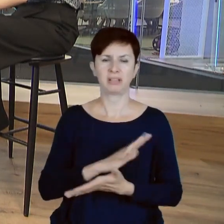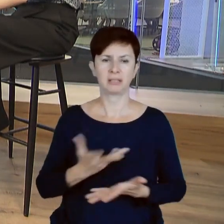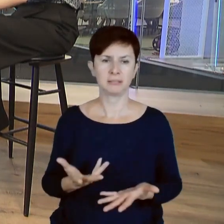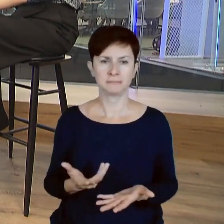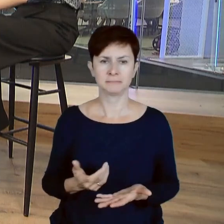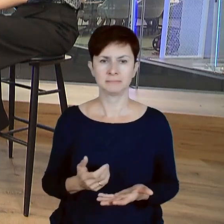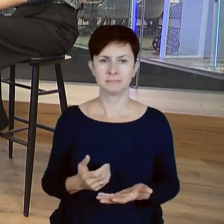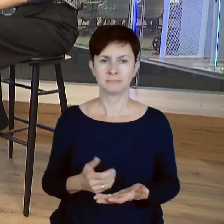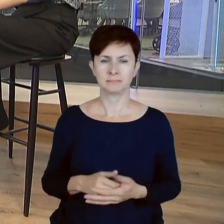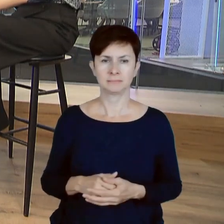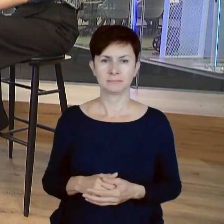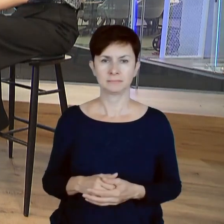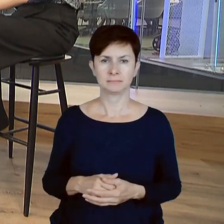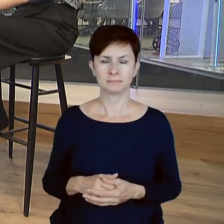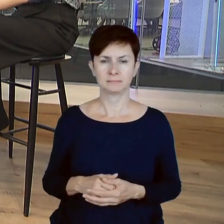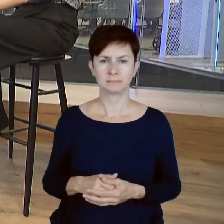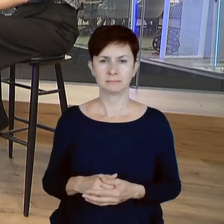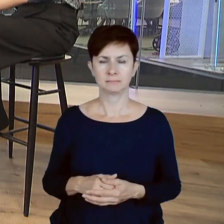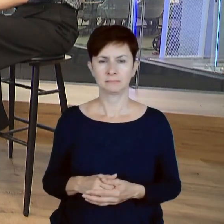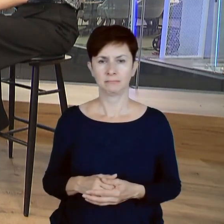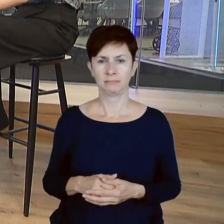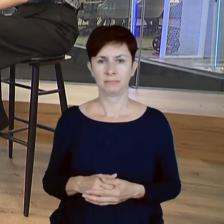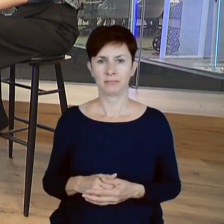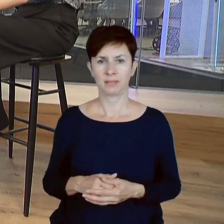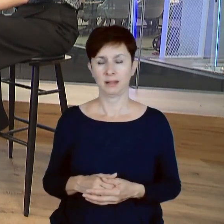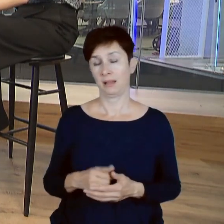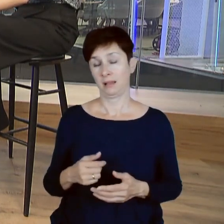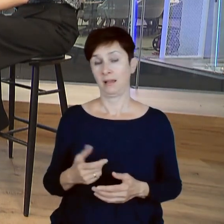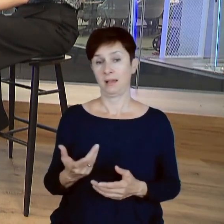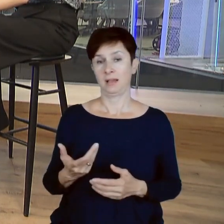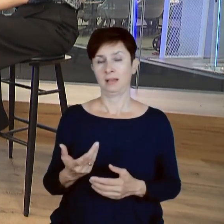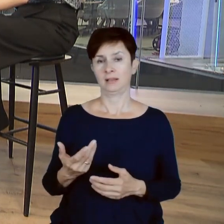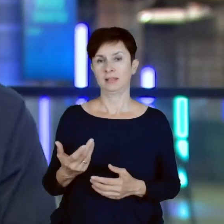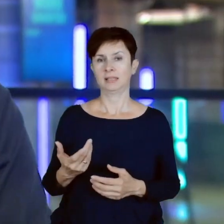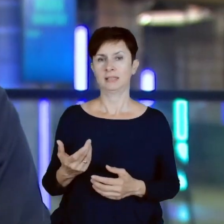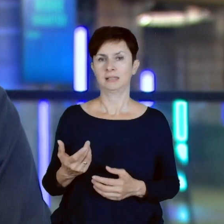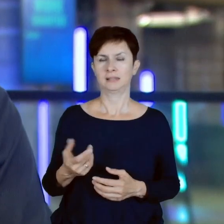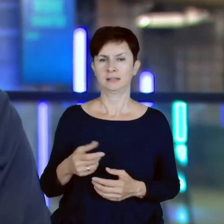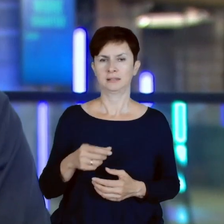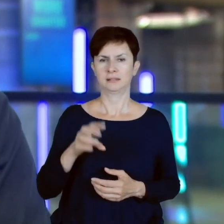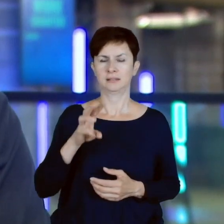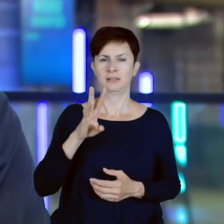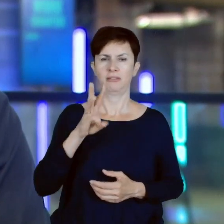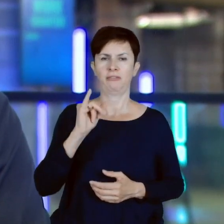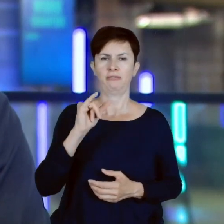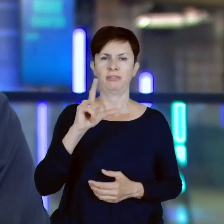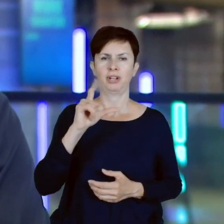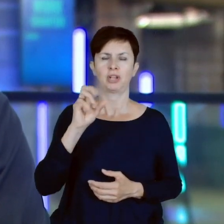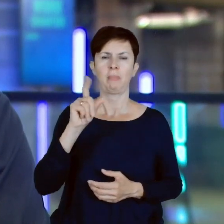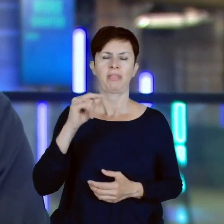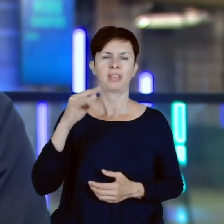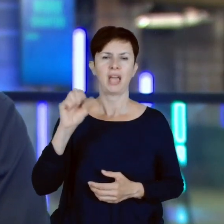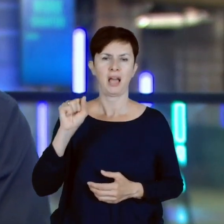chce nasz mózg. Ja uważam za bohaterów czasów cyfrowych w Polsce wikipedystów, bo oni jako jedni z